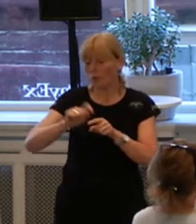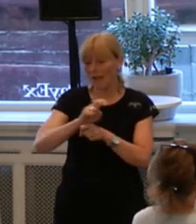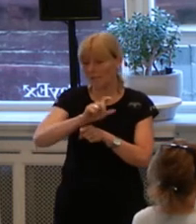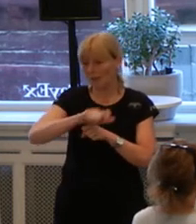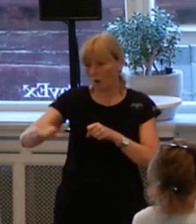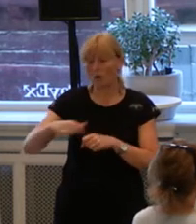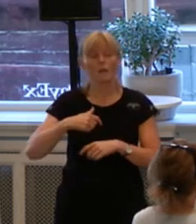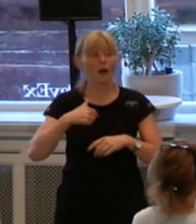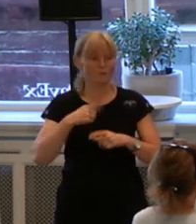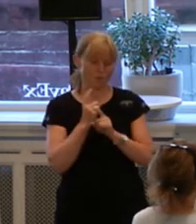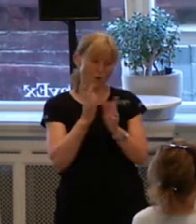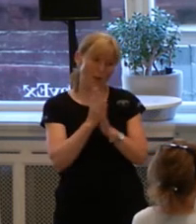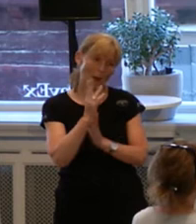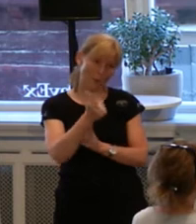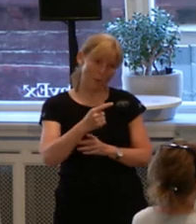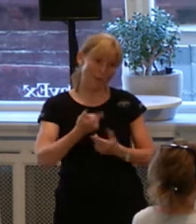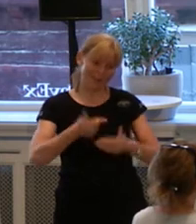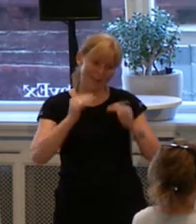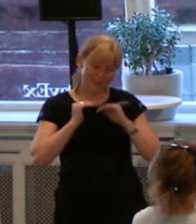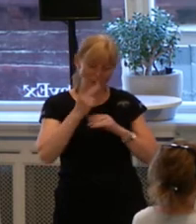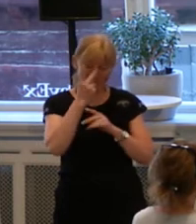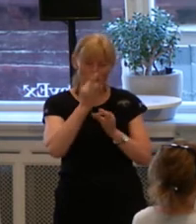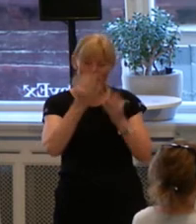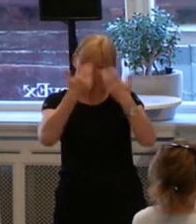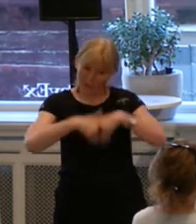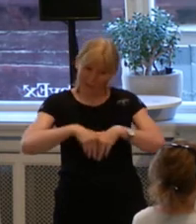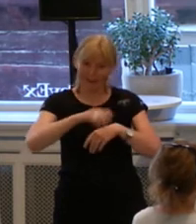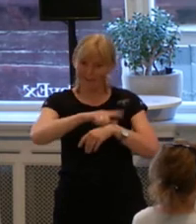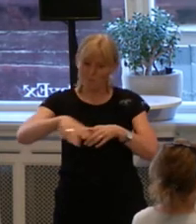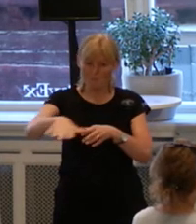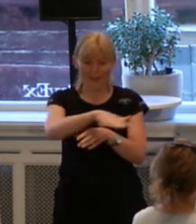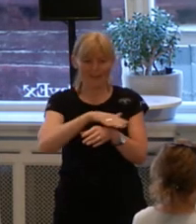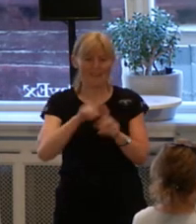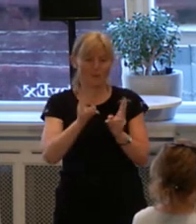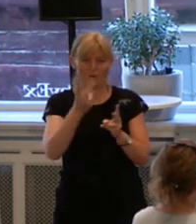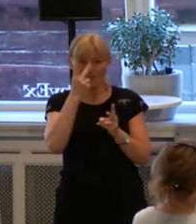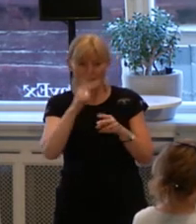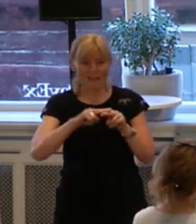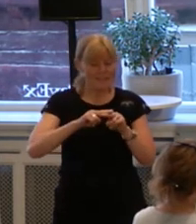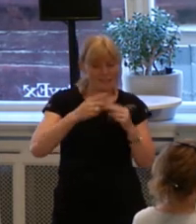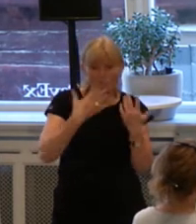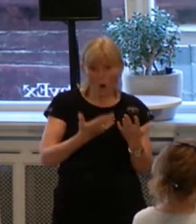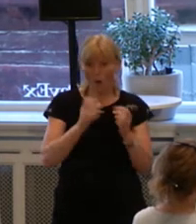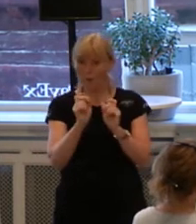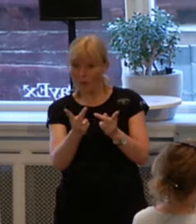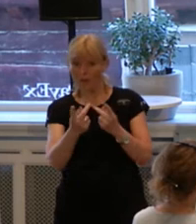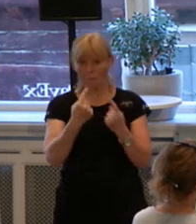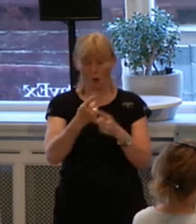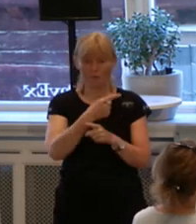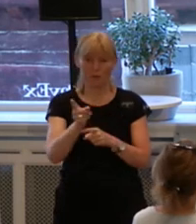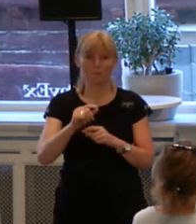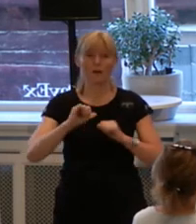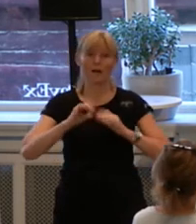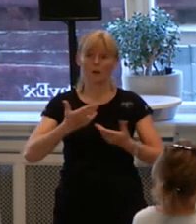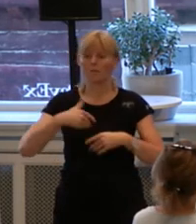alla fall varit ute med dem under en dag för att se hur det går till och för att se, känns det bra? Är det okej? Okay? Men det är klart att jag sitter